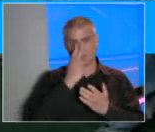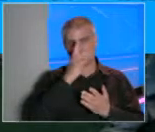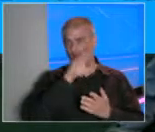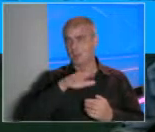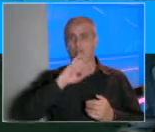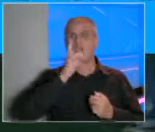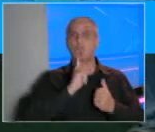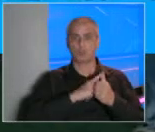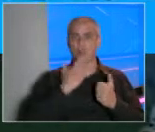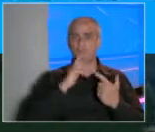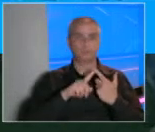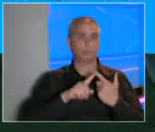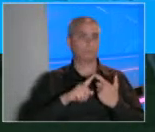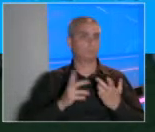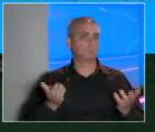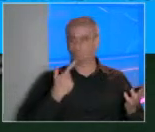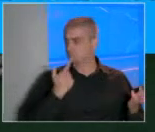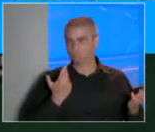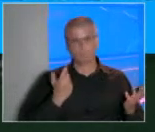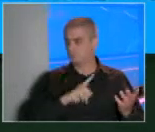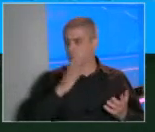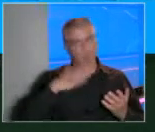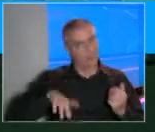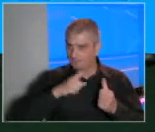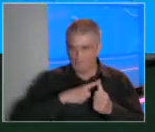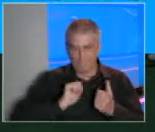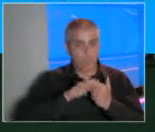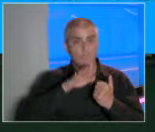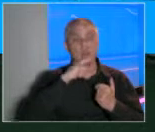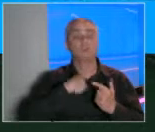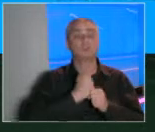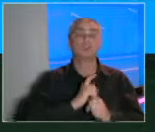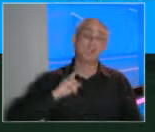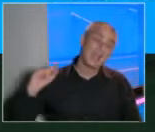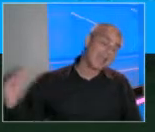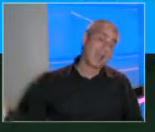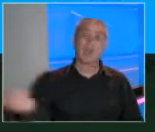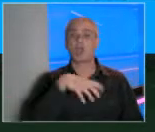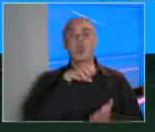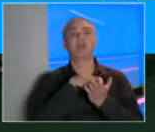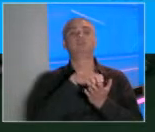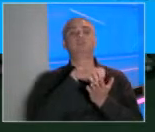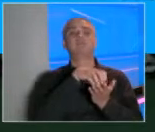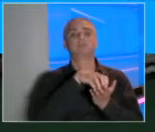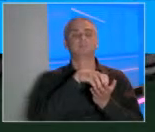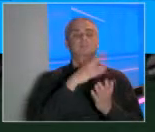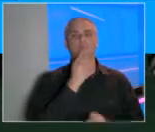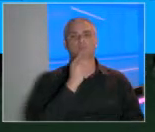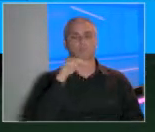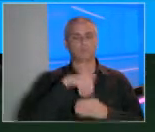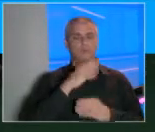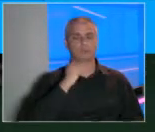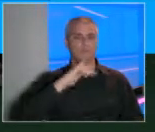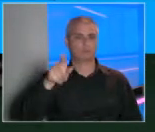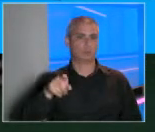ועל ירושלים, ובא ואומר, לא על הבקעה או על מעלה אדומים, אני עושה את זה על כל יישובים, היהודים ביוש.